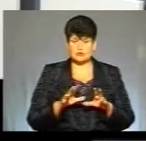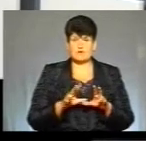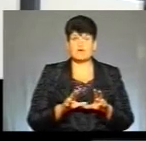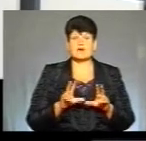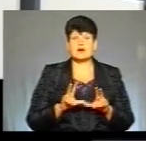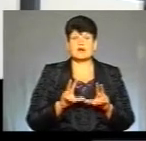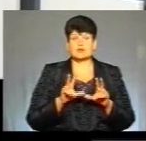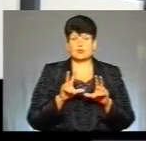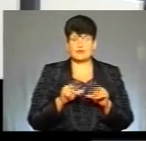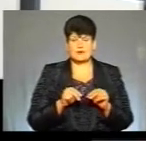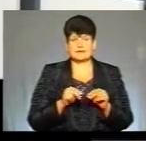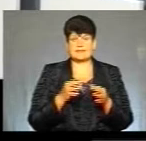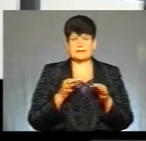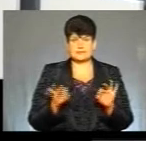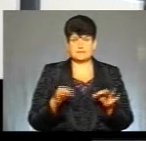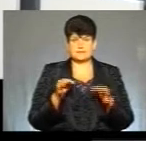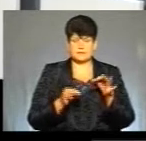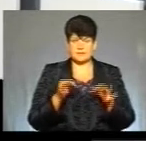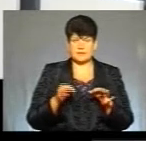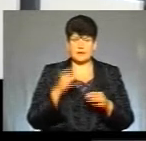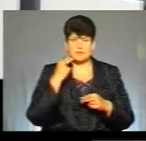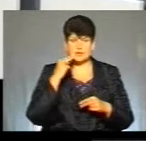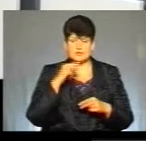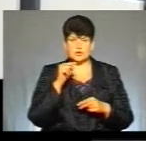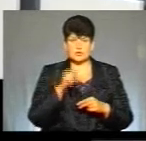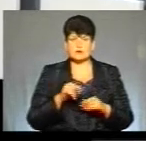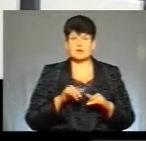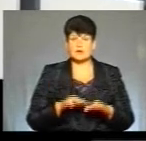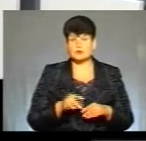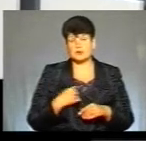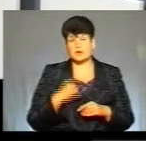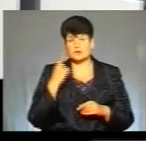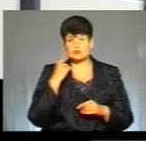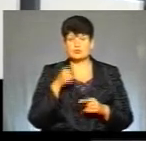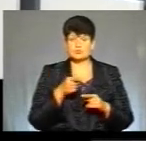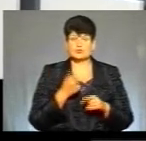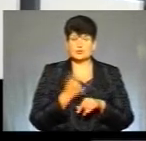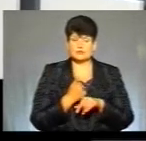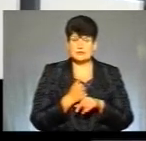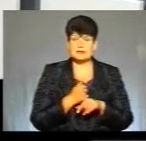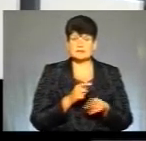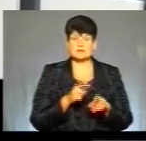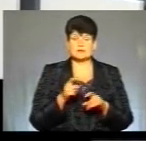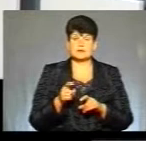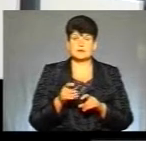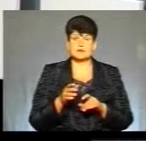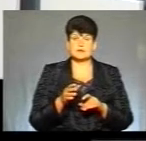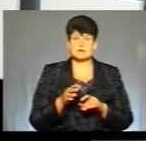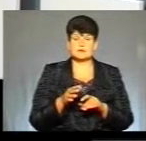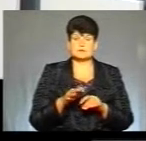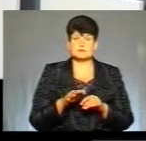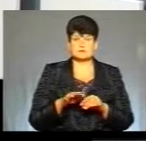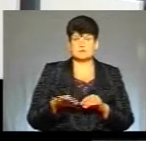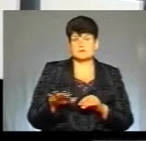незалежності суду і підвищення ефективності його діяльності, то я думаю, що тут основний акцент тоді переноситься на поле, на майданчик суду.